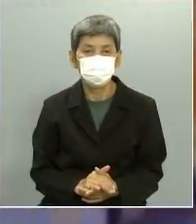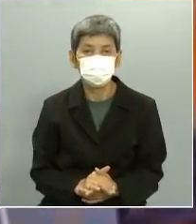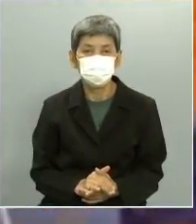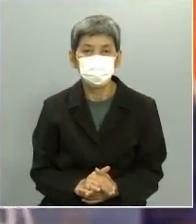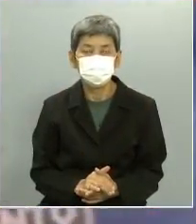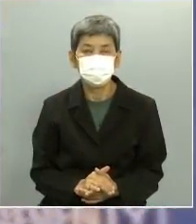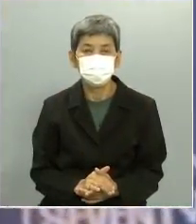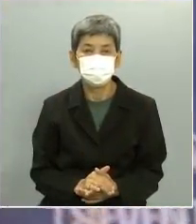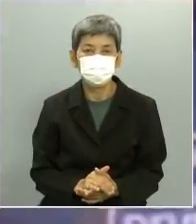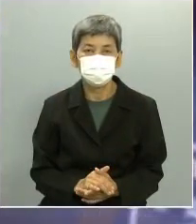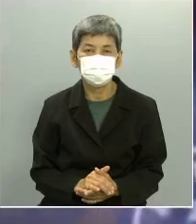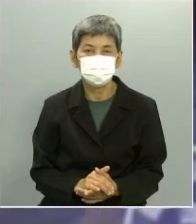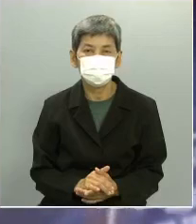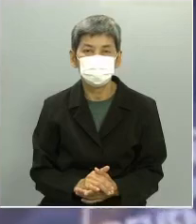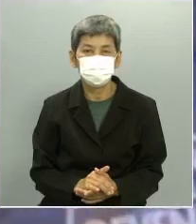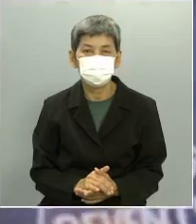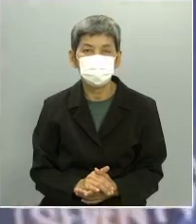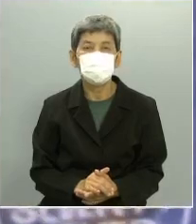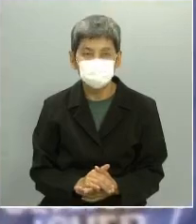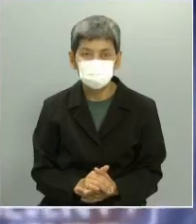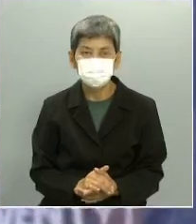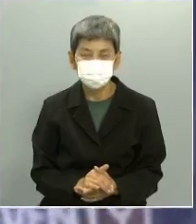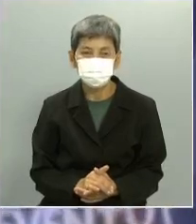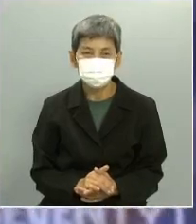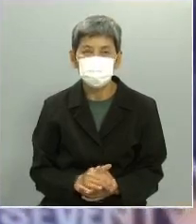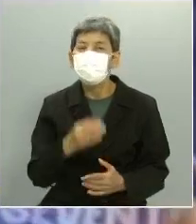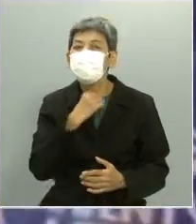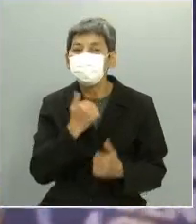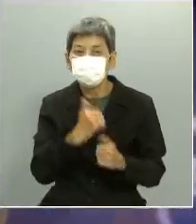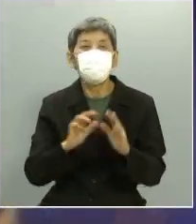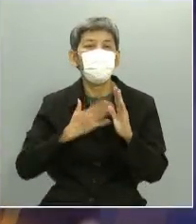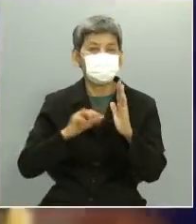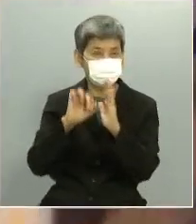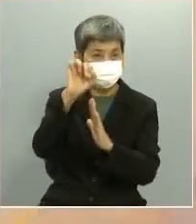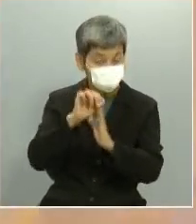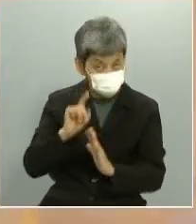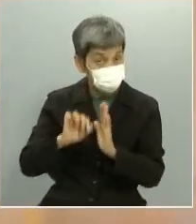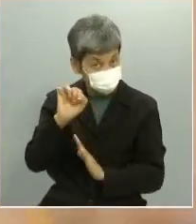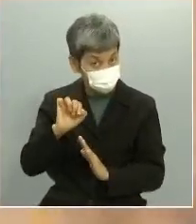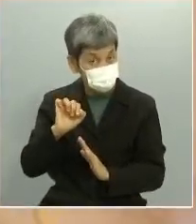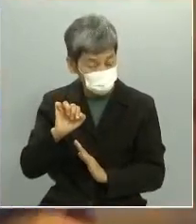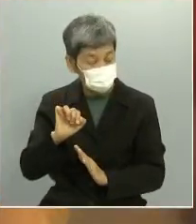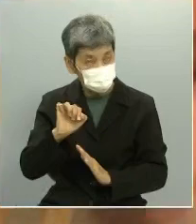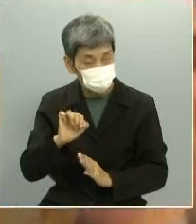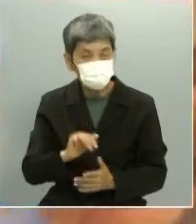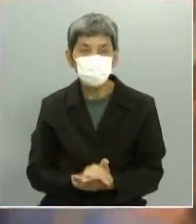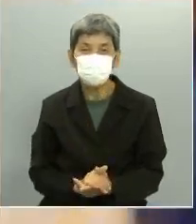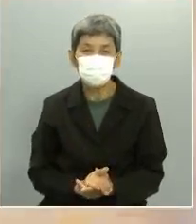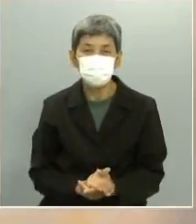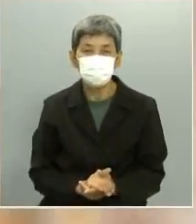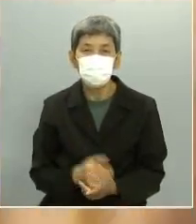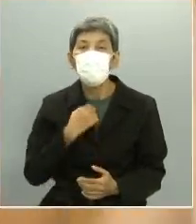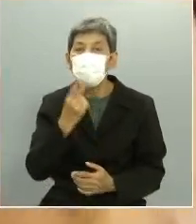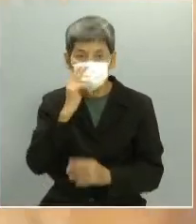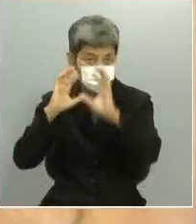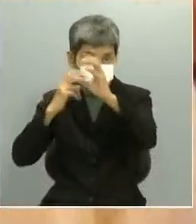รา เอาละครับคุณผู้ชมรับทานอาหารเย็น กันมาจากเชียงใหม่ ยัง คร ับ จริงครับ มาไกลนะ เดี๋ยวเราไปดูหนังกัน